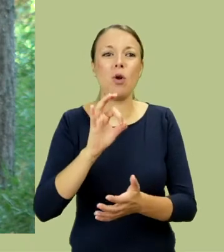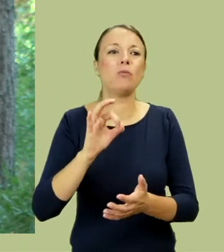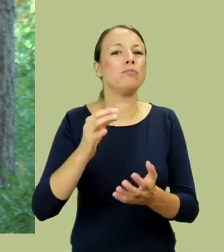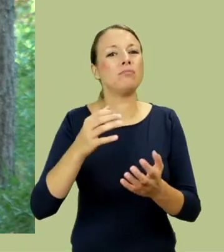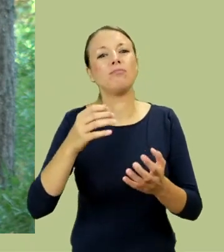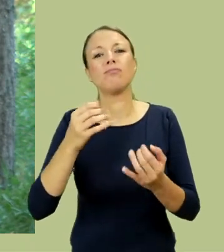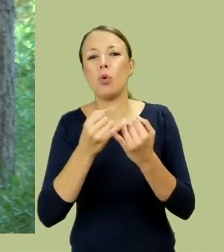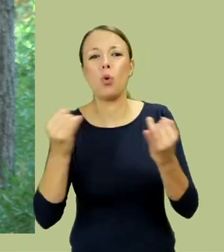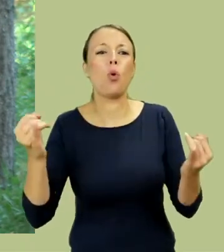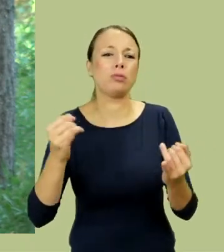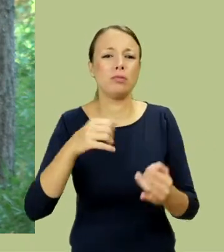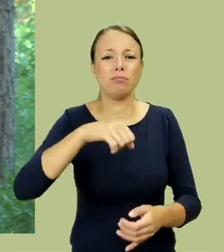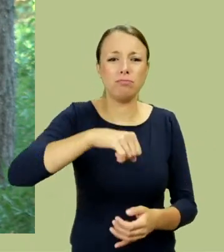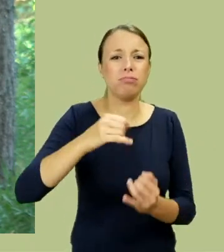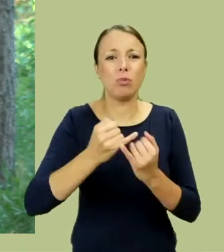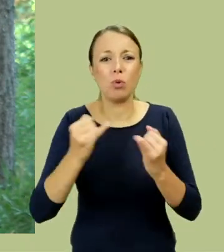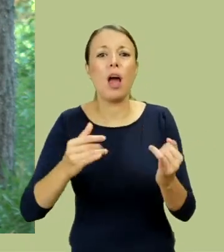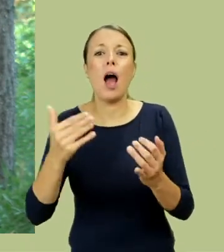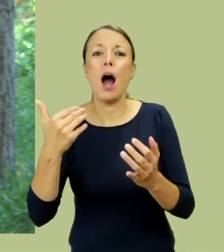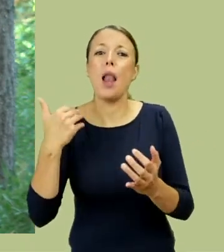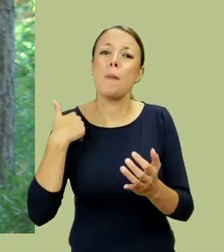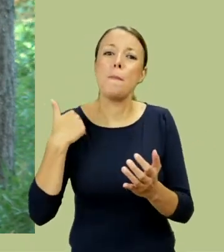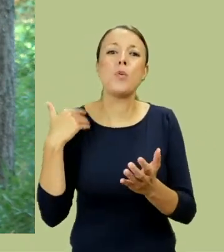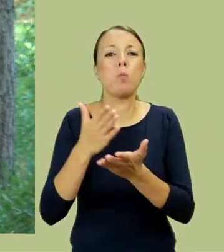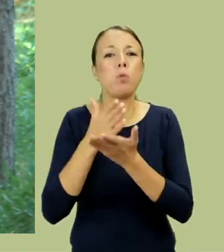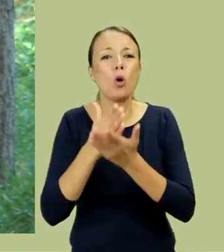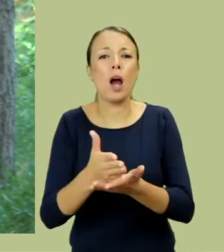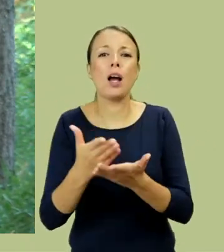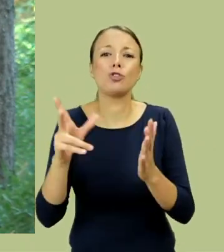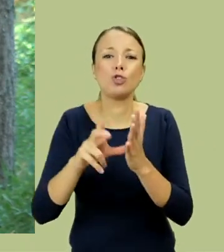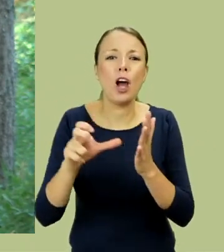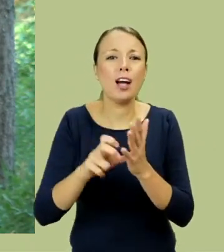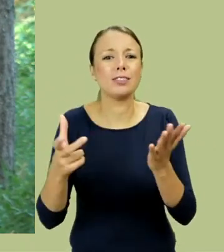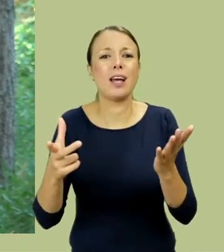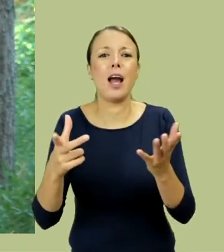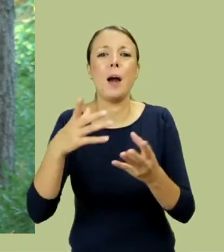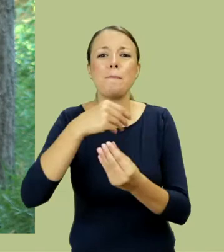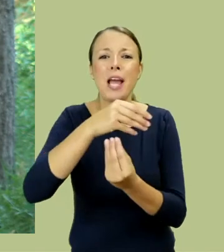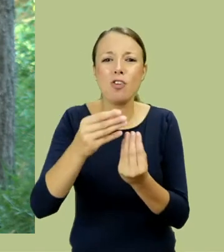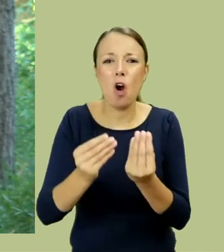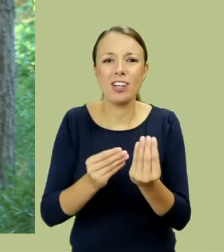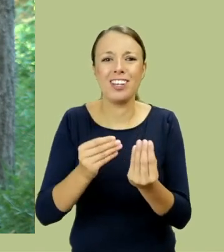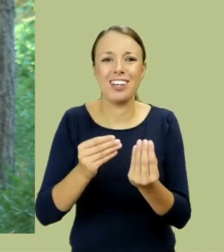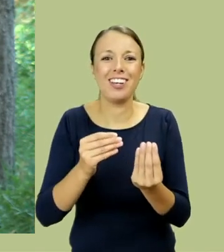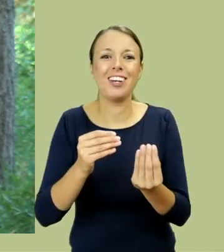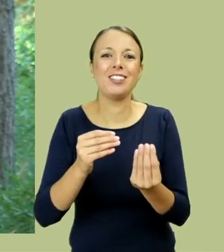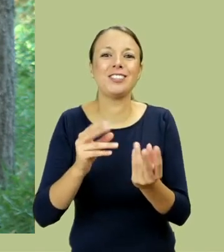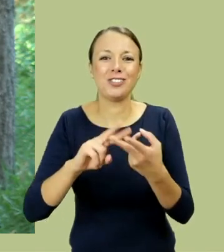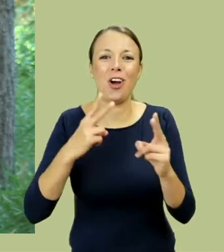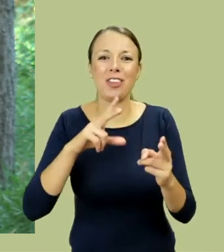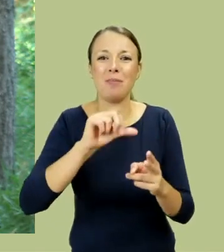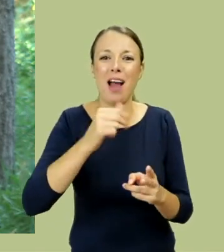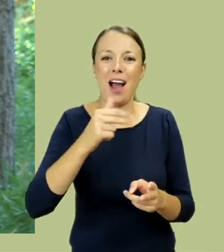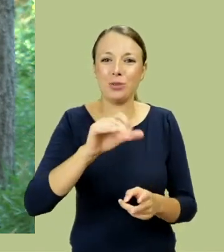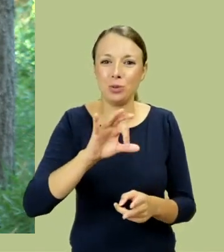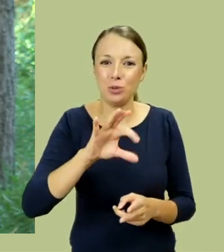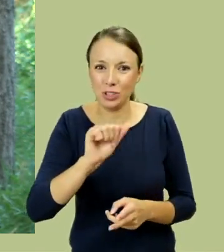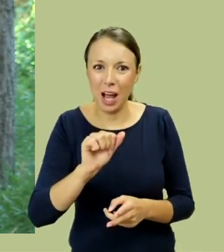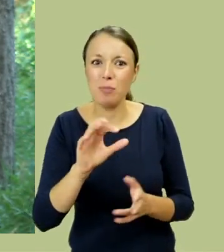i ciasta, i pierogi od Anusi, bo miał taką też